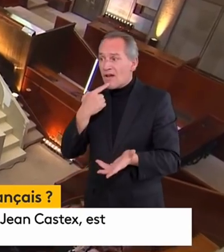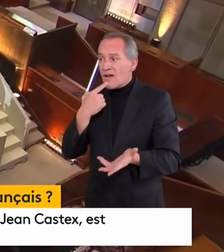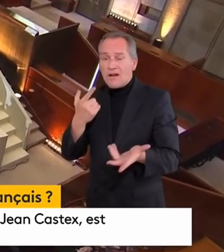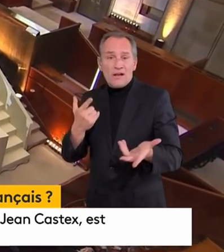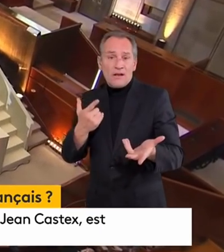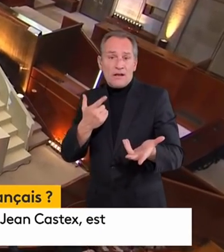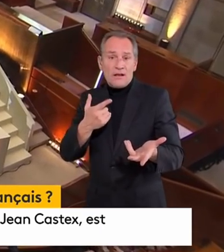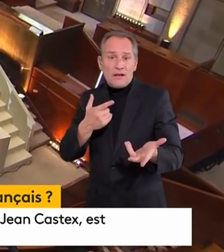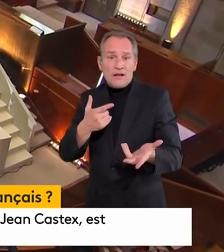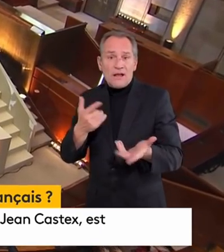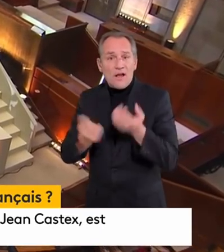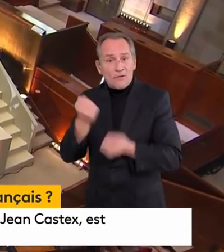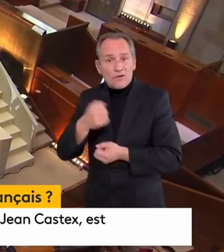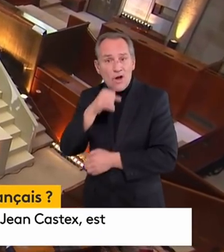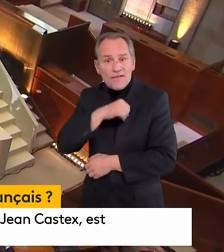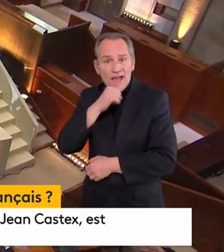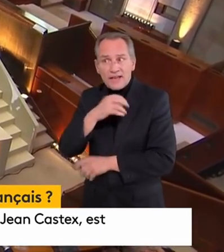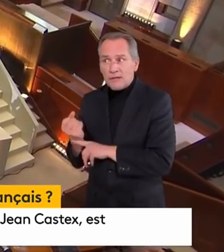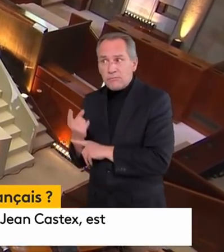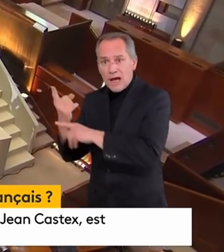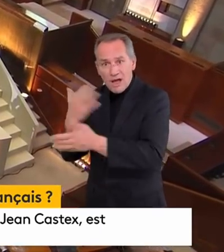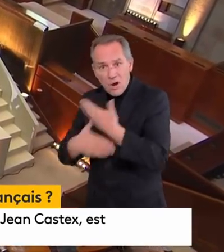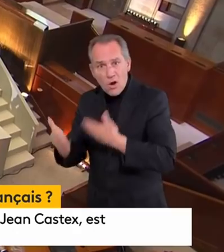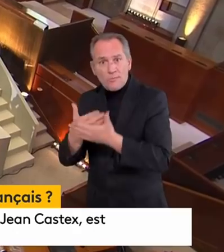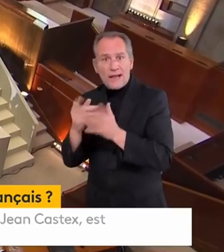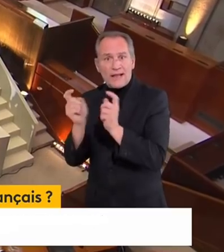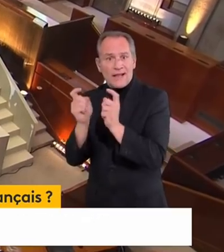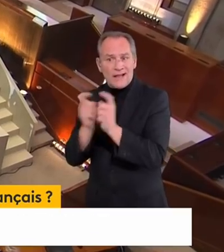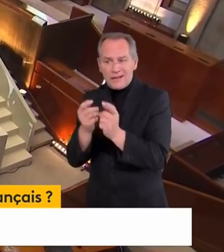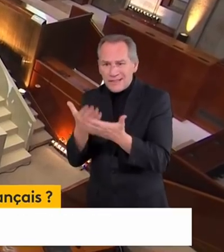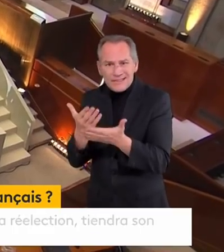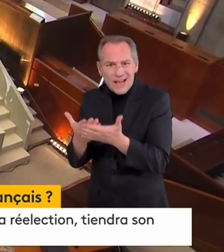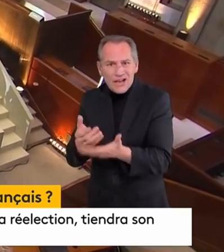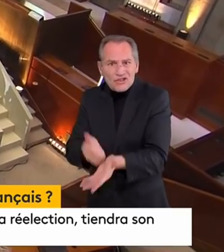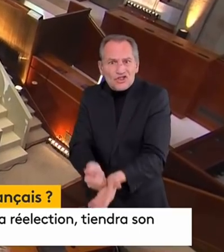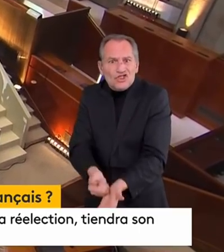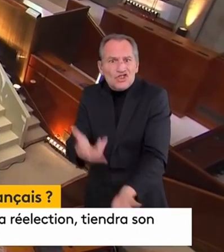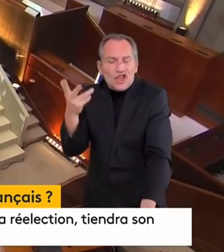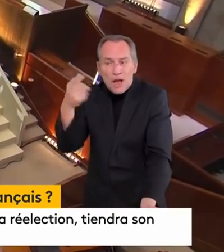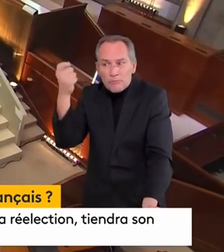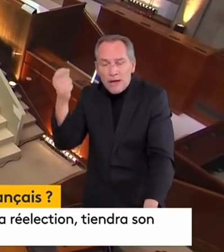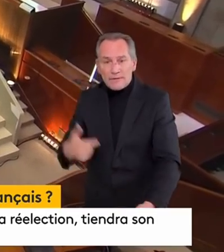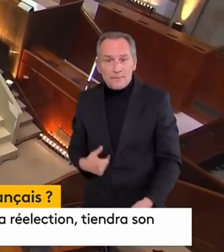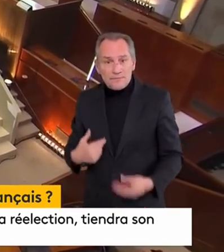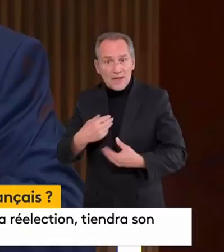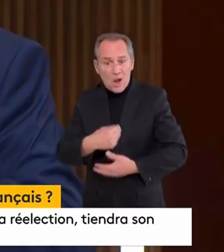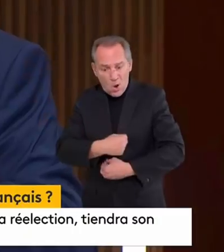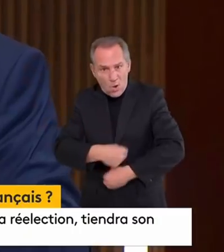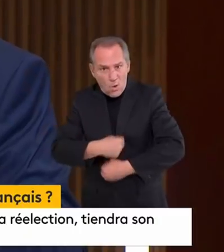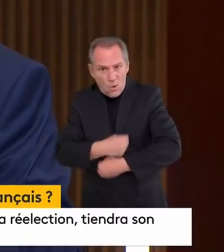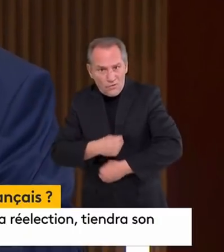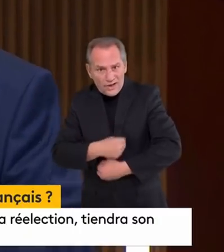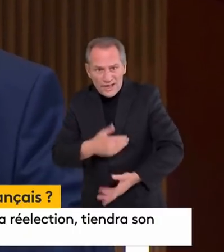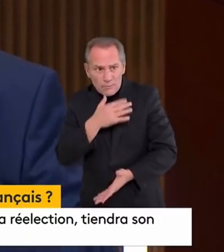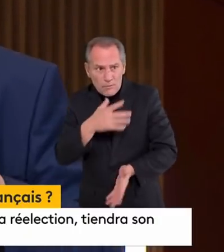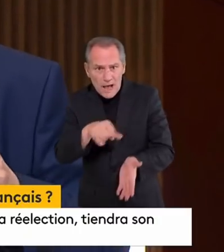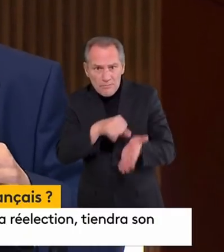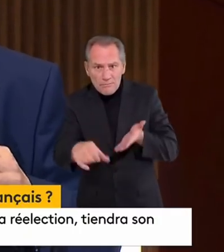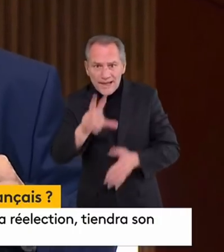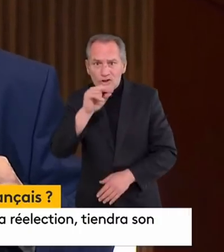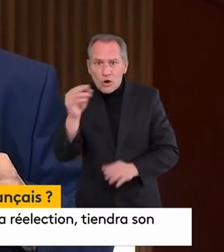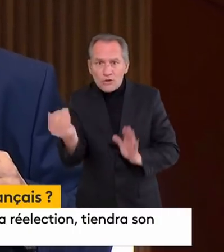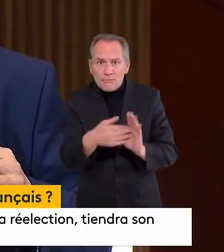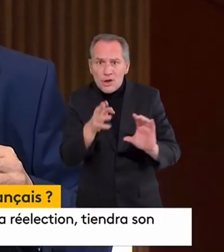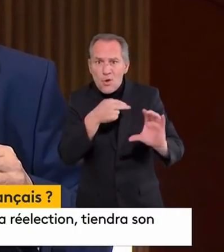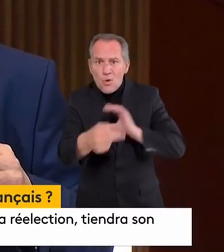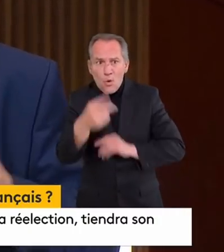hybride, 100% électrique, mais ça coûte un bras. Vous avez vu un ouvrier mettre 30 000 euros pour s'acheter un... Mais c'est pas